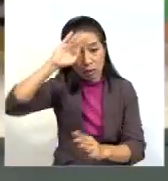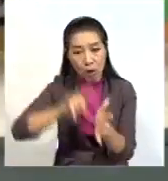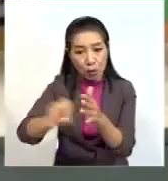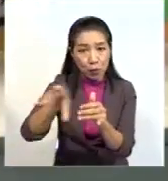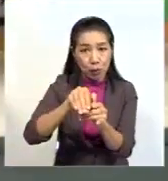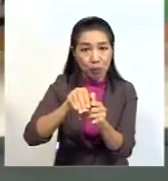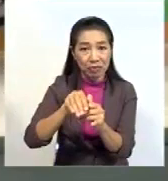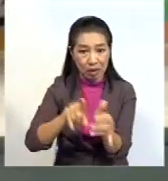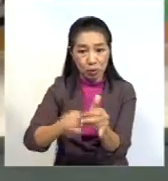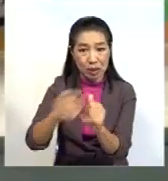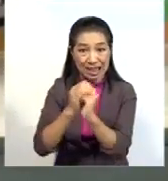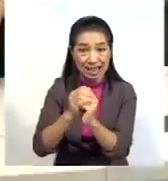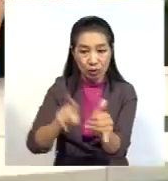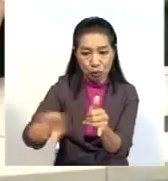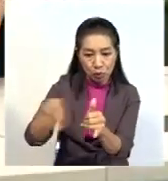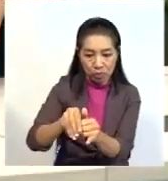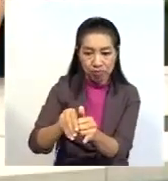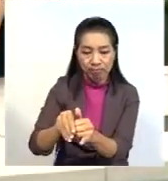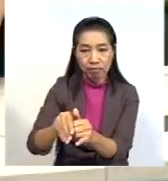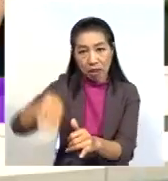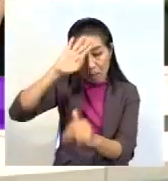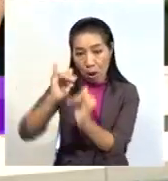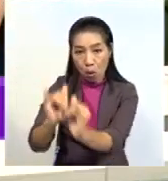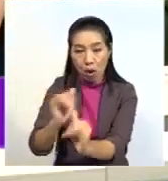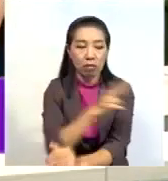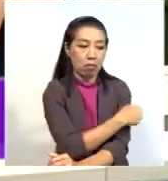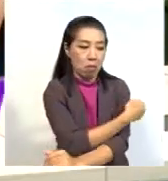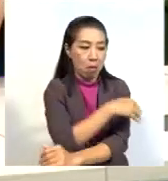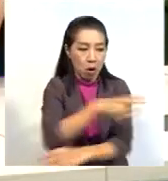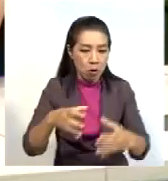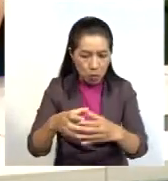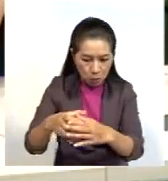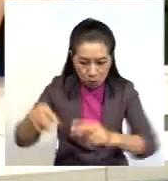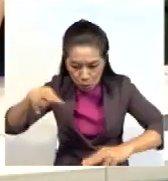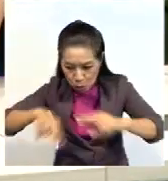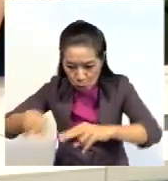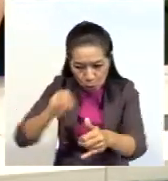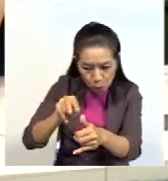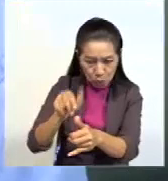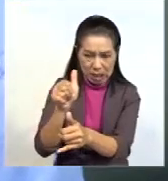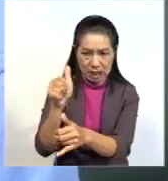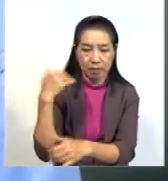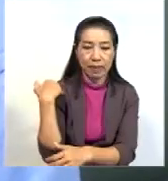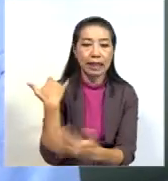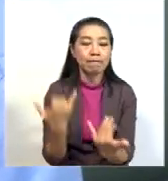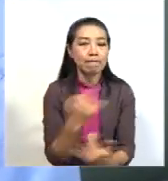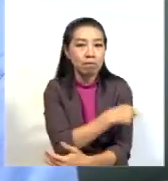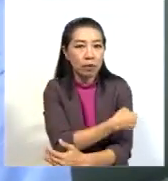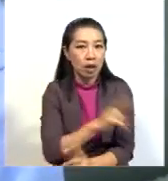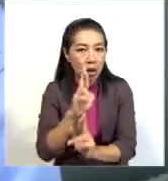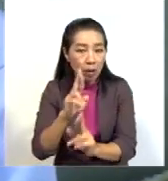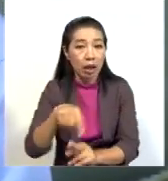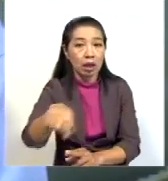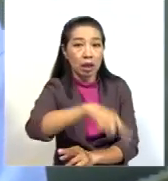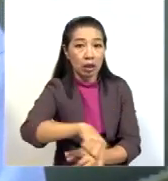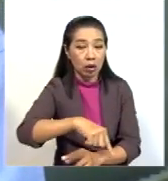คะกระทรวงสาธารณสุขก็ยืนยันนะคะว่าคณะแพทย์นั้นดูแลอย่างดีที่สุดซึ่งการเฝ้าระวังก็ยังคงคุมเข้มด่